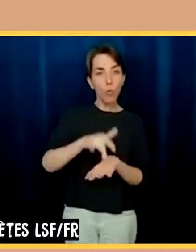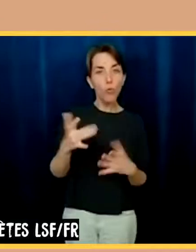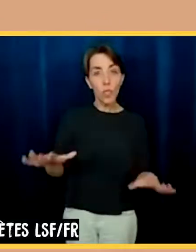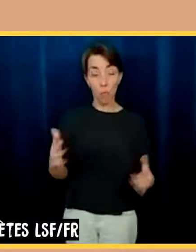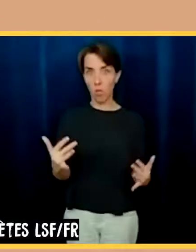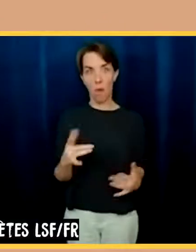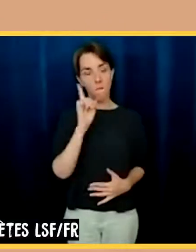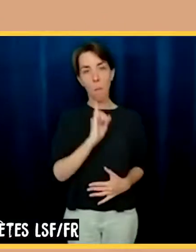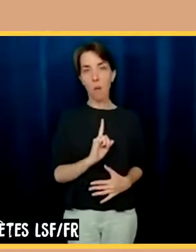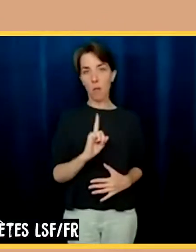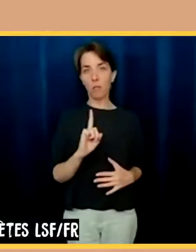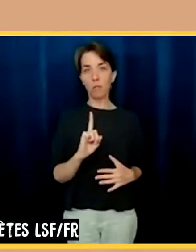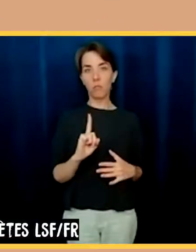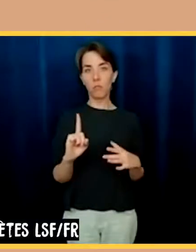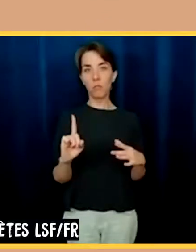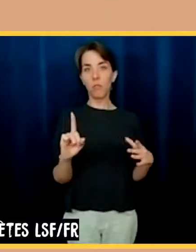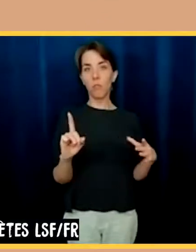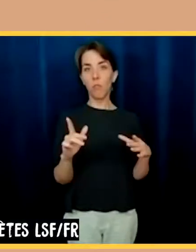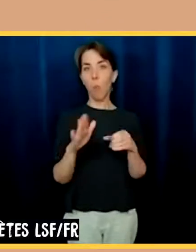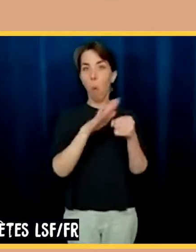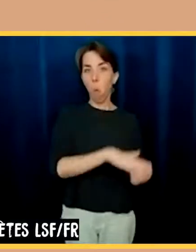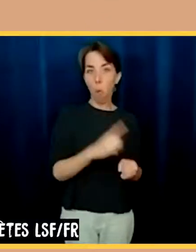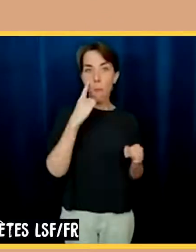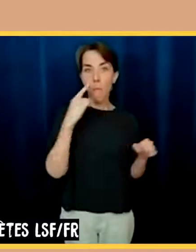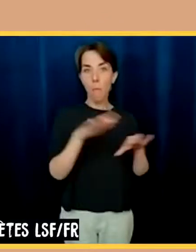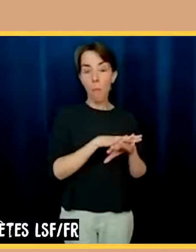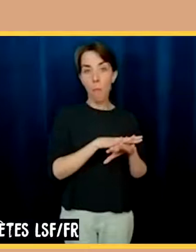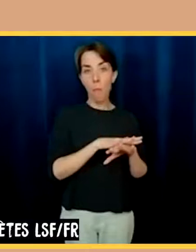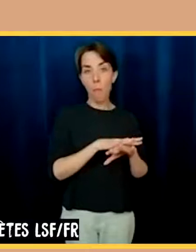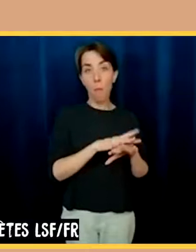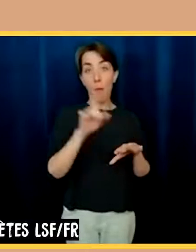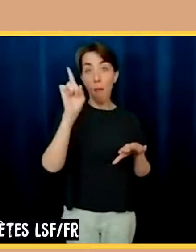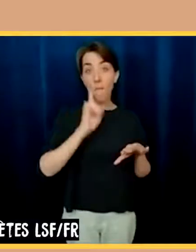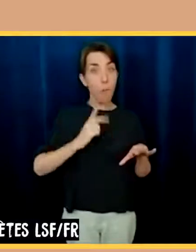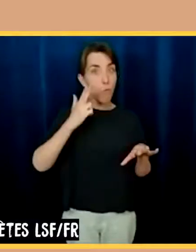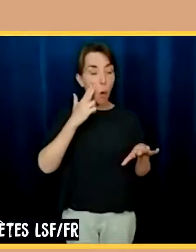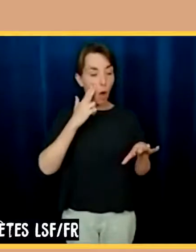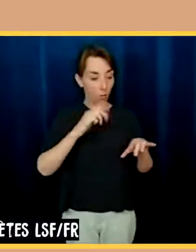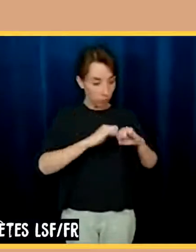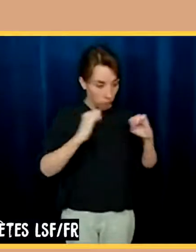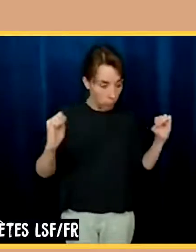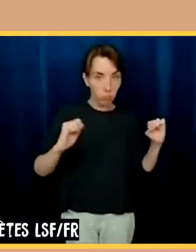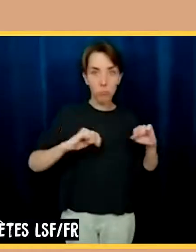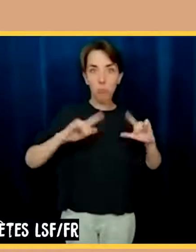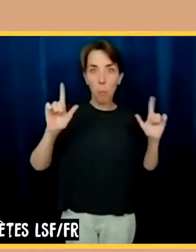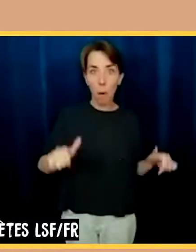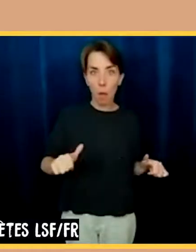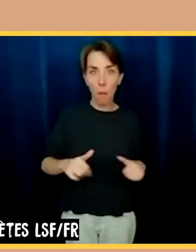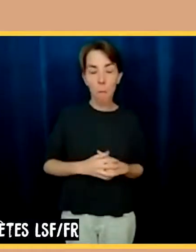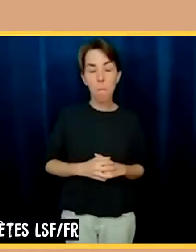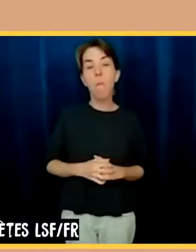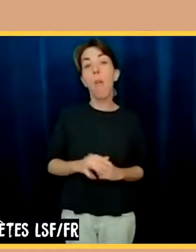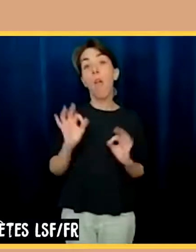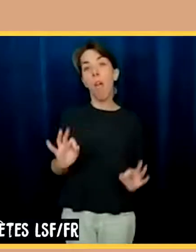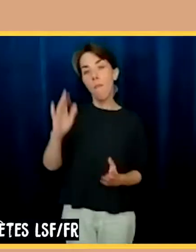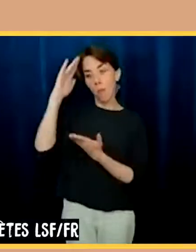sont invisibilisées et que les femmes noires en sont complètement absentes. Et cette question de la transmission est aussi à